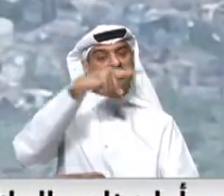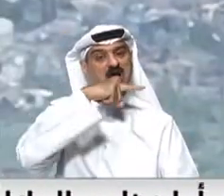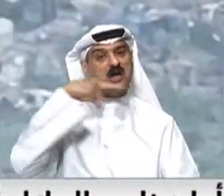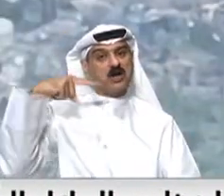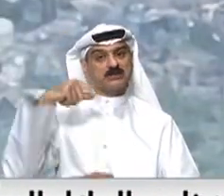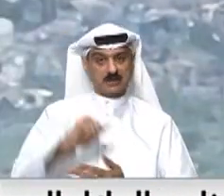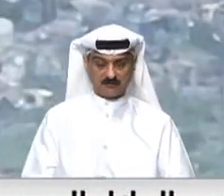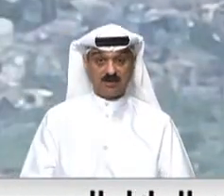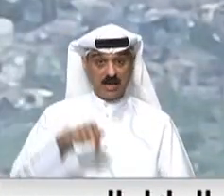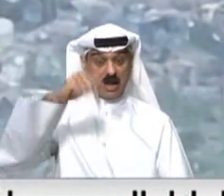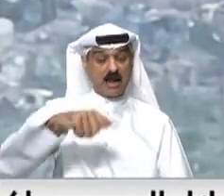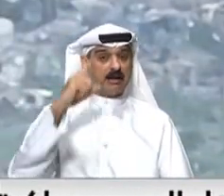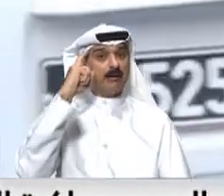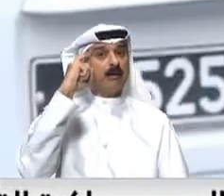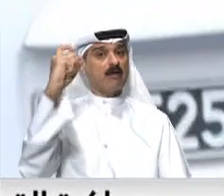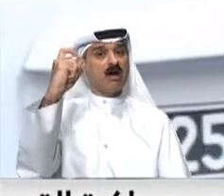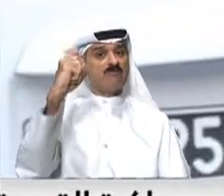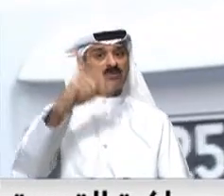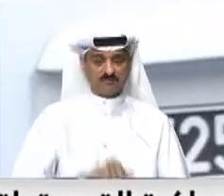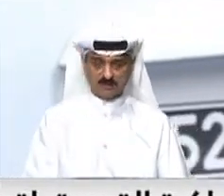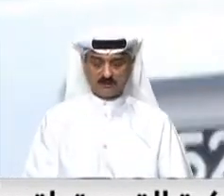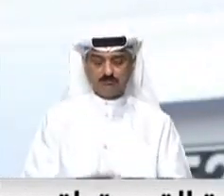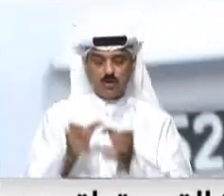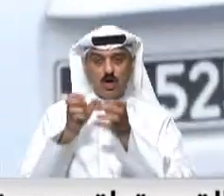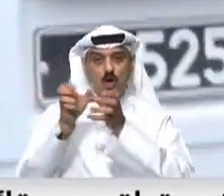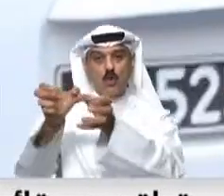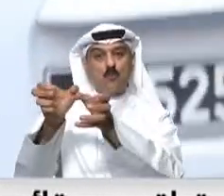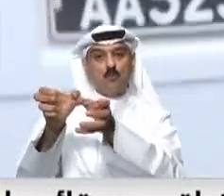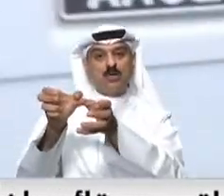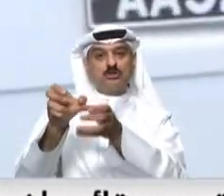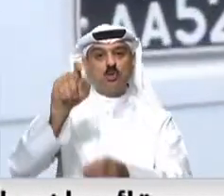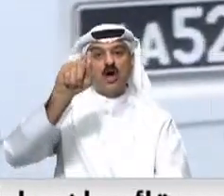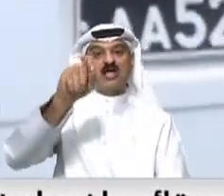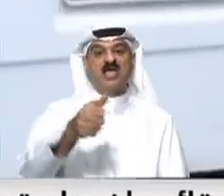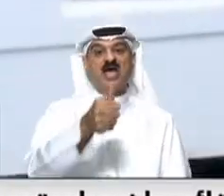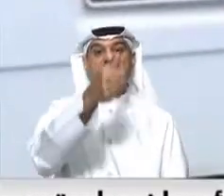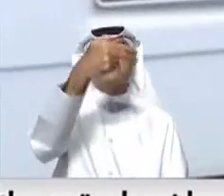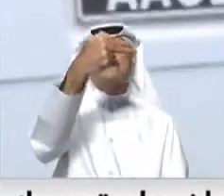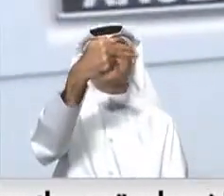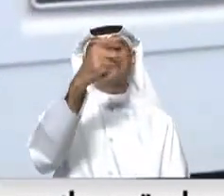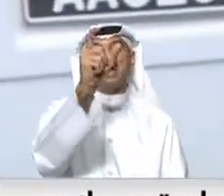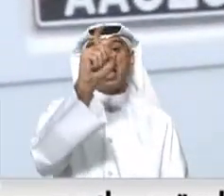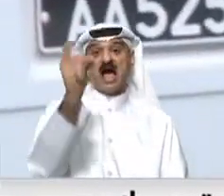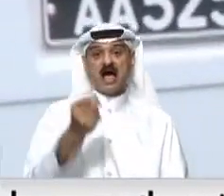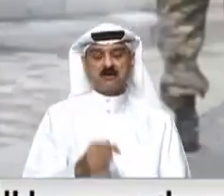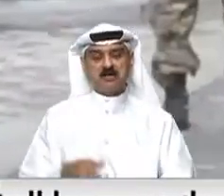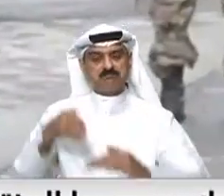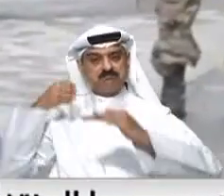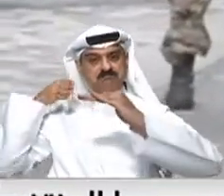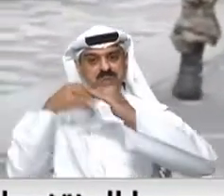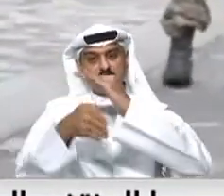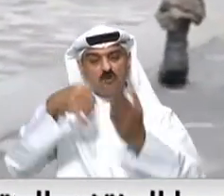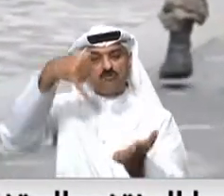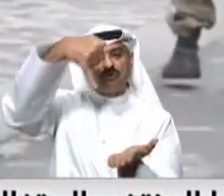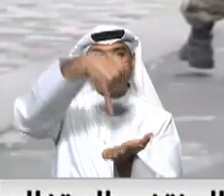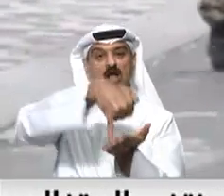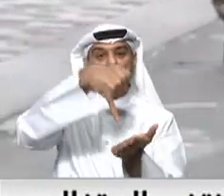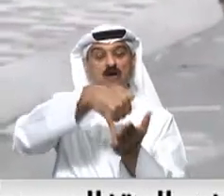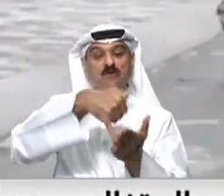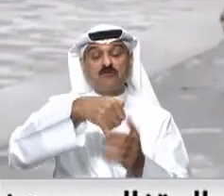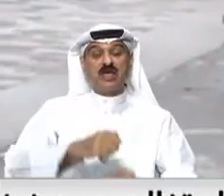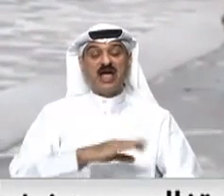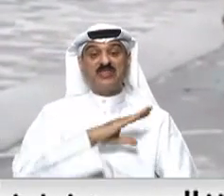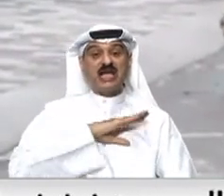يقود تمردا عليها، إذ قامت مجموعة فاغنر بقيادة زعيمها يفغيني بريغوجين باقتحام المقر العام لقيادة الجيش